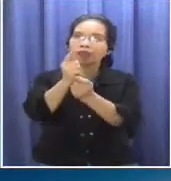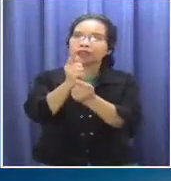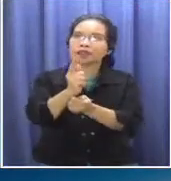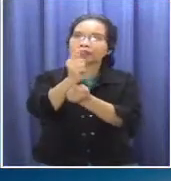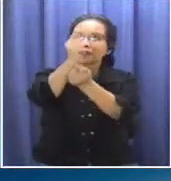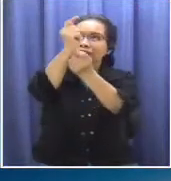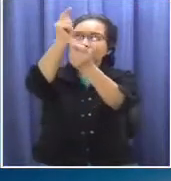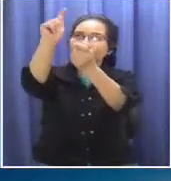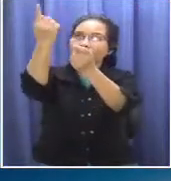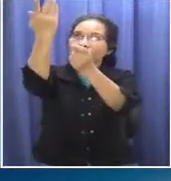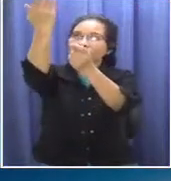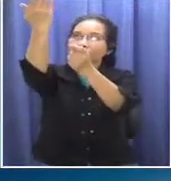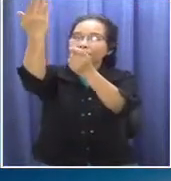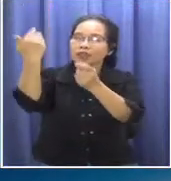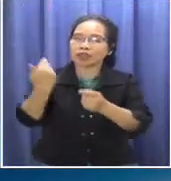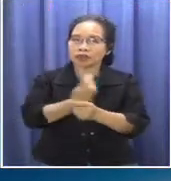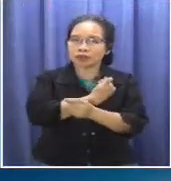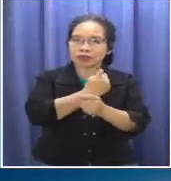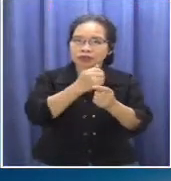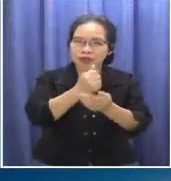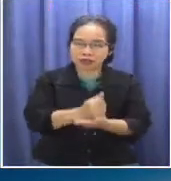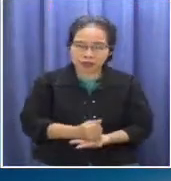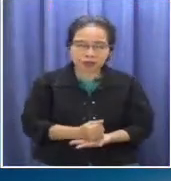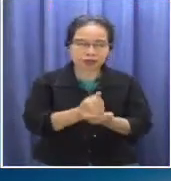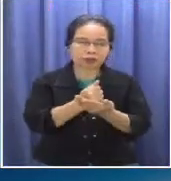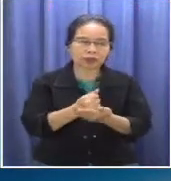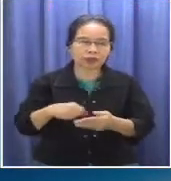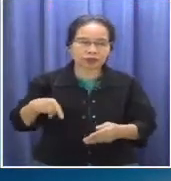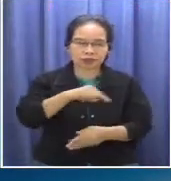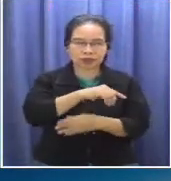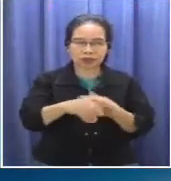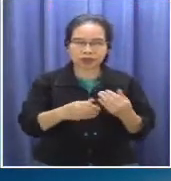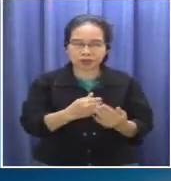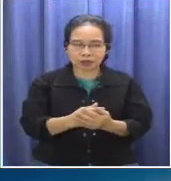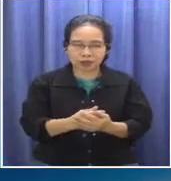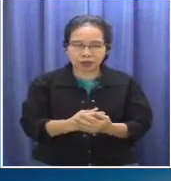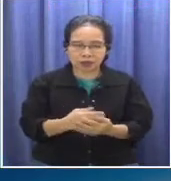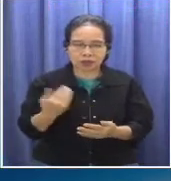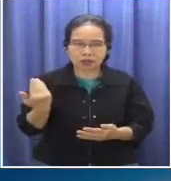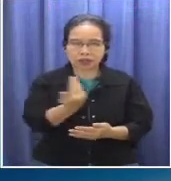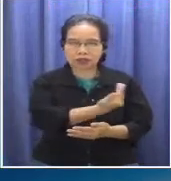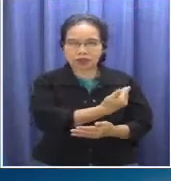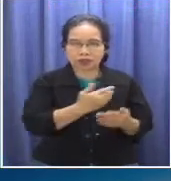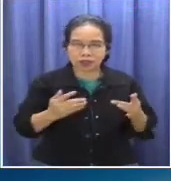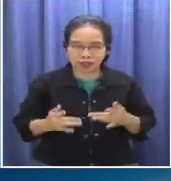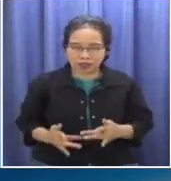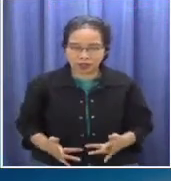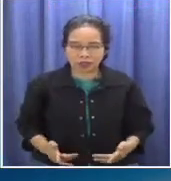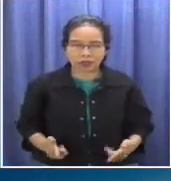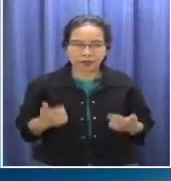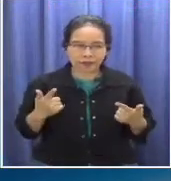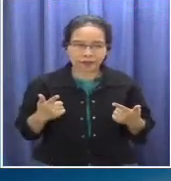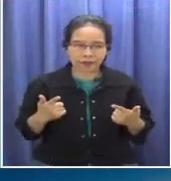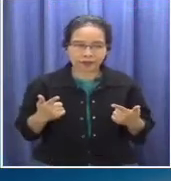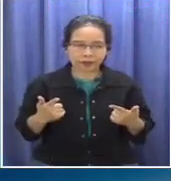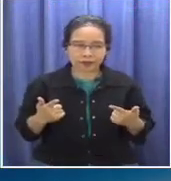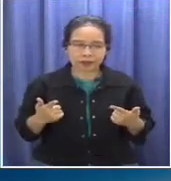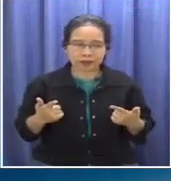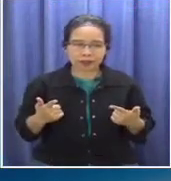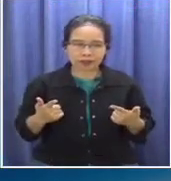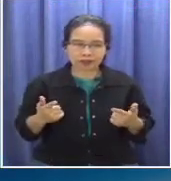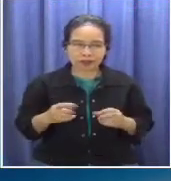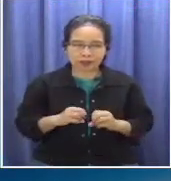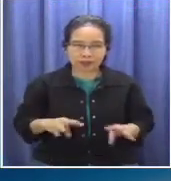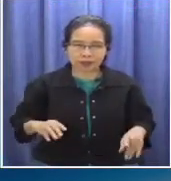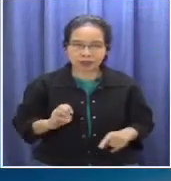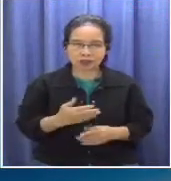Pagtiwala na ikaw lamang po ang tanging makatutulong sa aming mga buhay. Ay mawawala ang